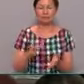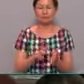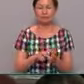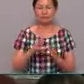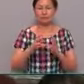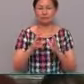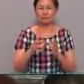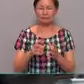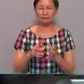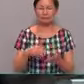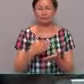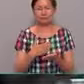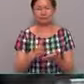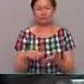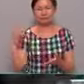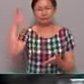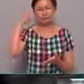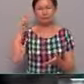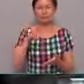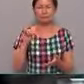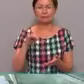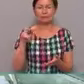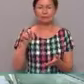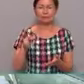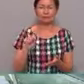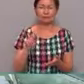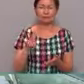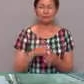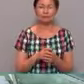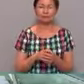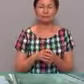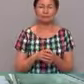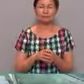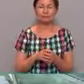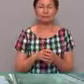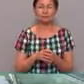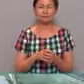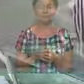участника отправятся в Ташкент и Милан. Анна Шолгина, Руслан Тлюбердиев, Нурлан Алтынбеков, Туран Ньюс.